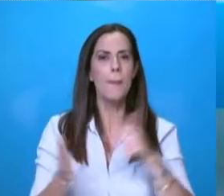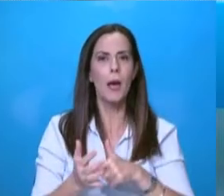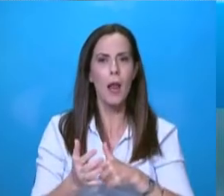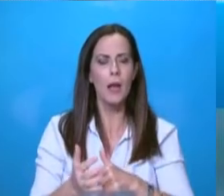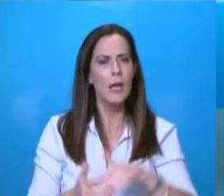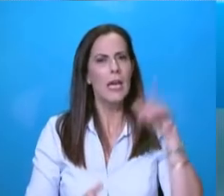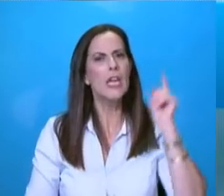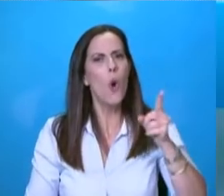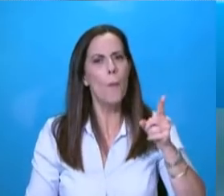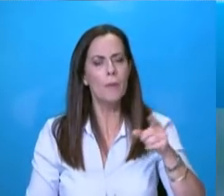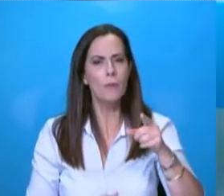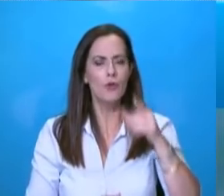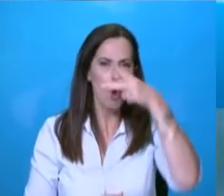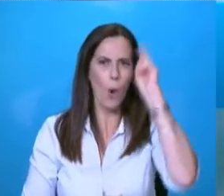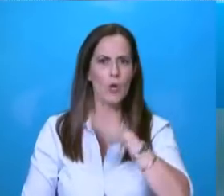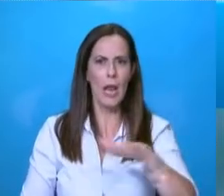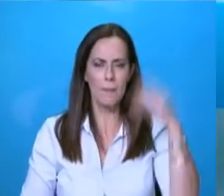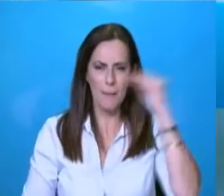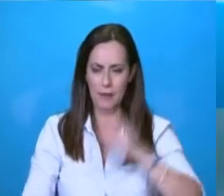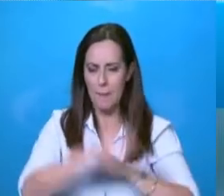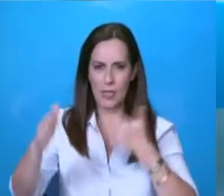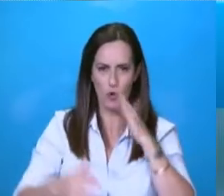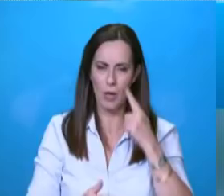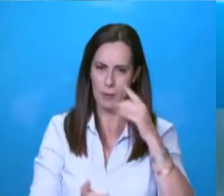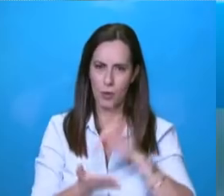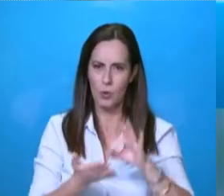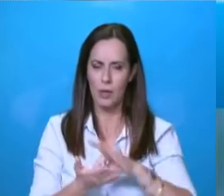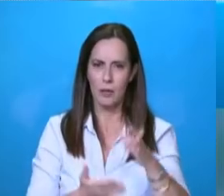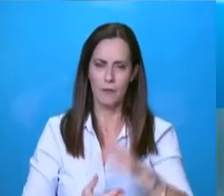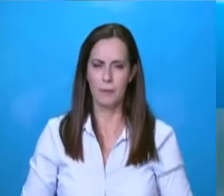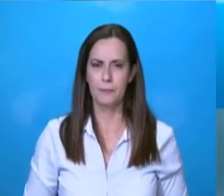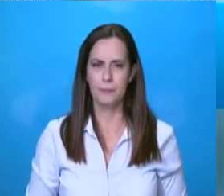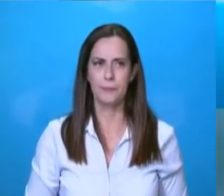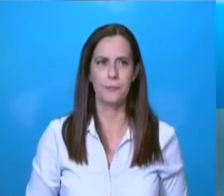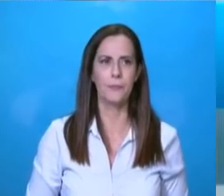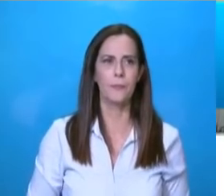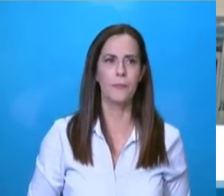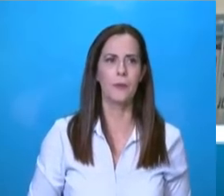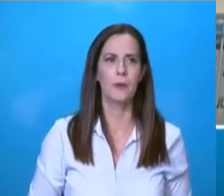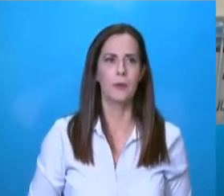ואיומים שהגיעו מצד הורי הילדים. יערה שפירא ומיכאל שמש כתבנו מביאים את הסיפור.